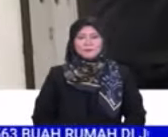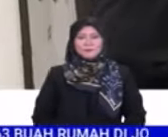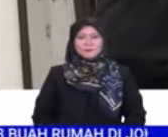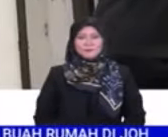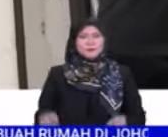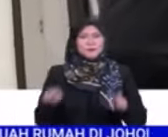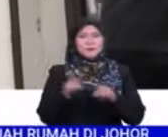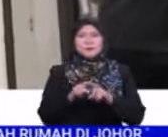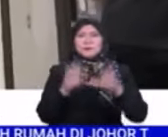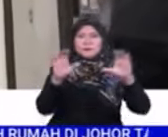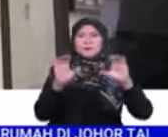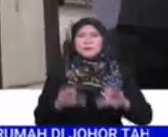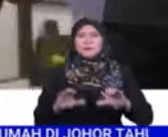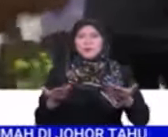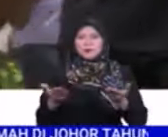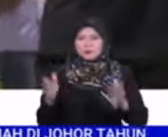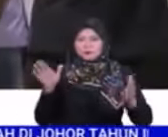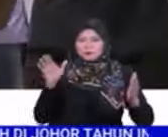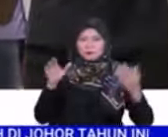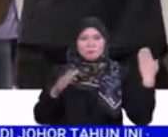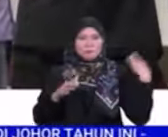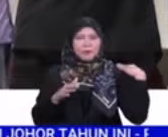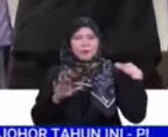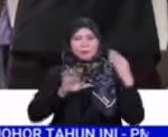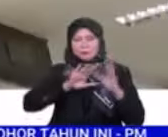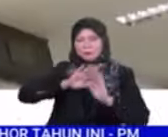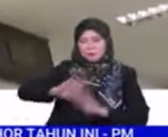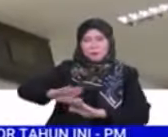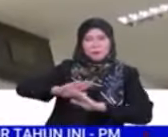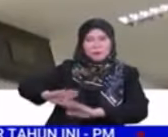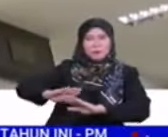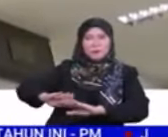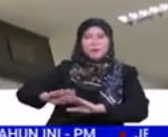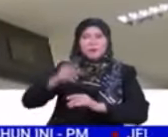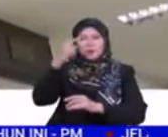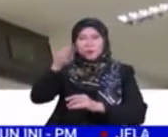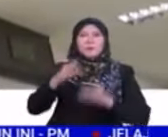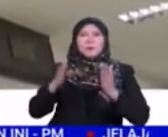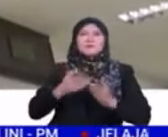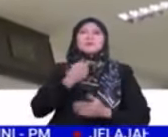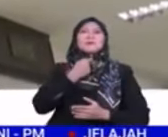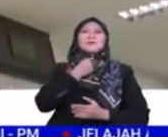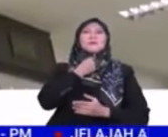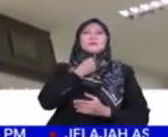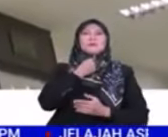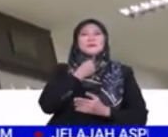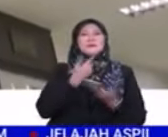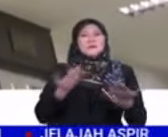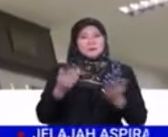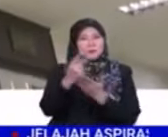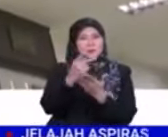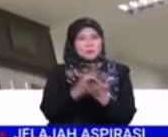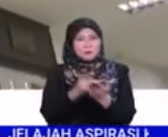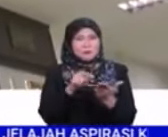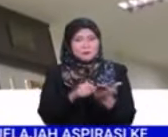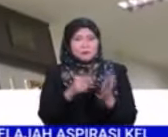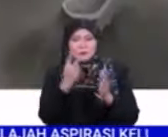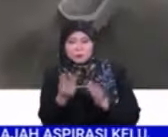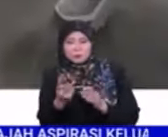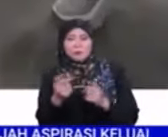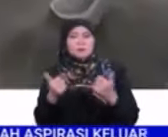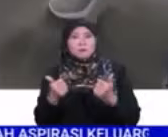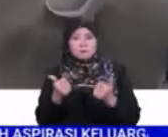Begitu juga teknik back blow dan abdominal thrust untuk mangsa yang tercekik. Penganjuran khusus seumpama ini dilihat